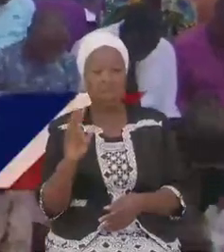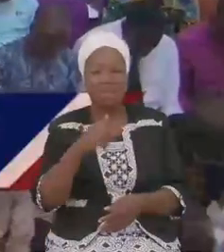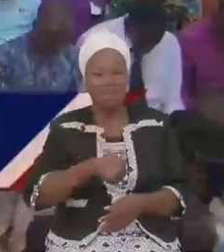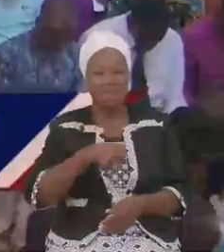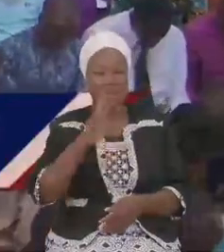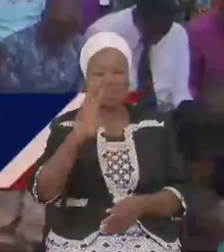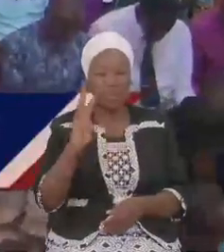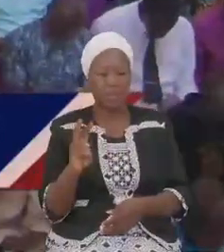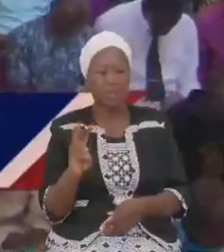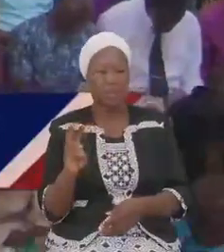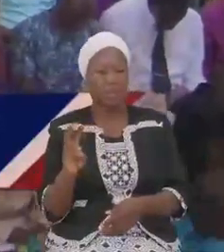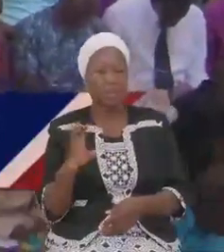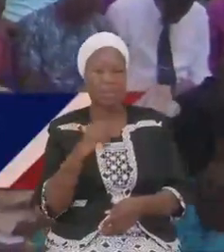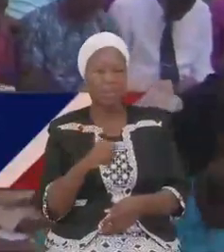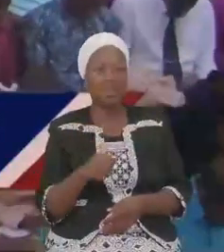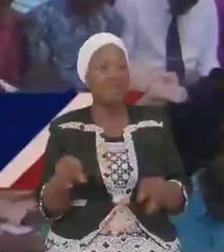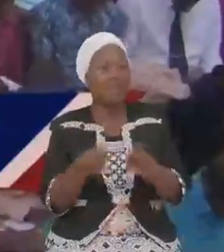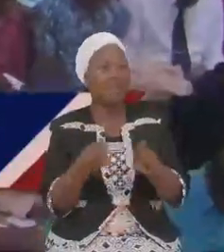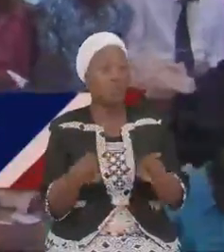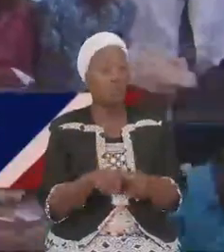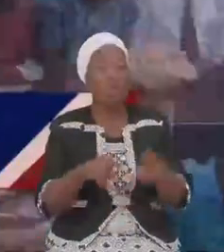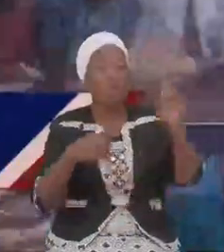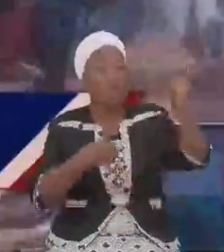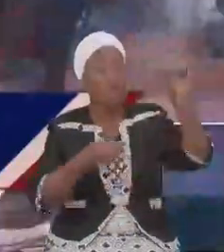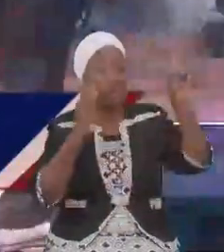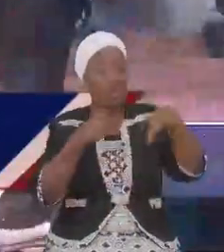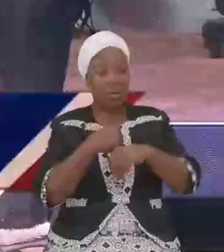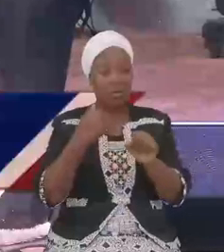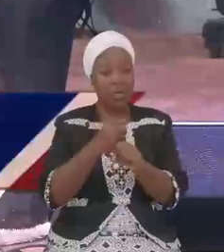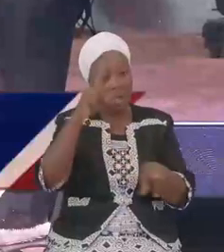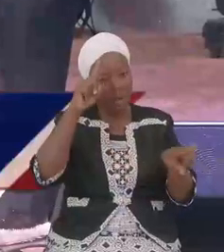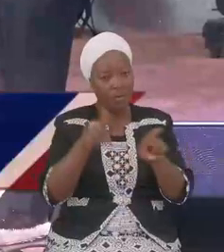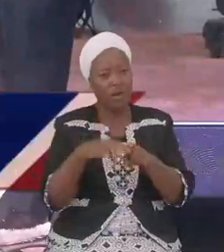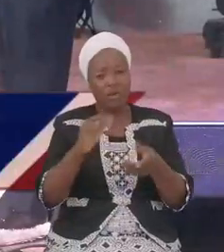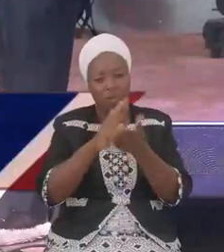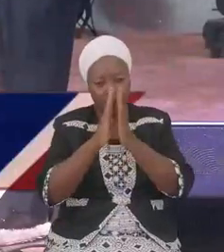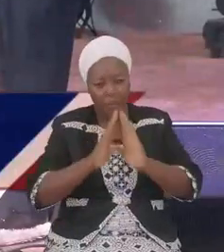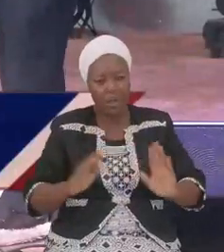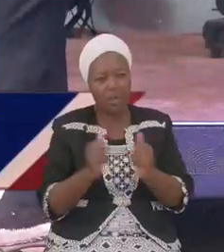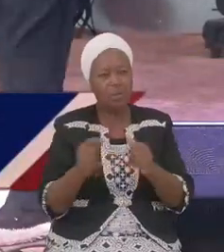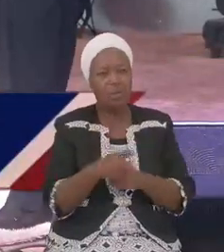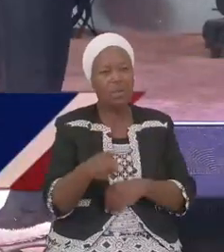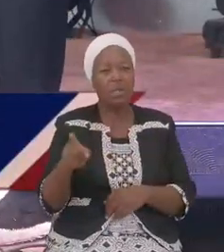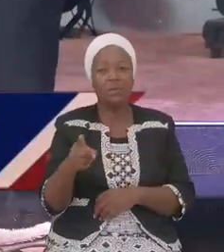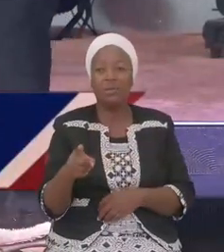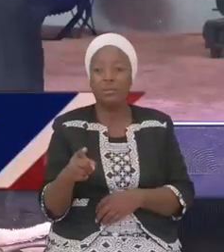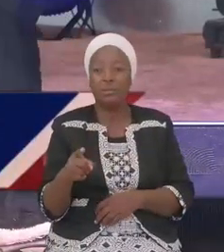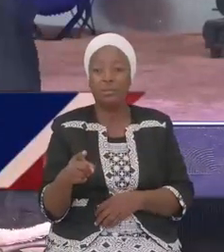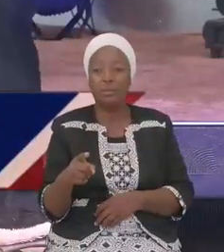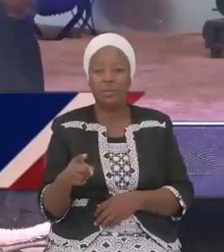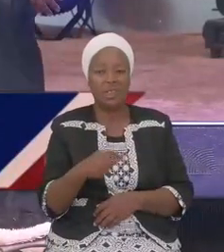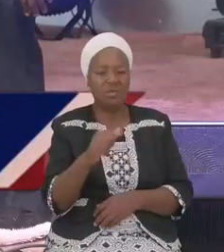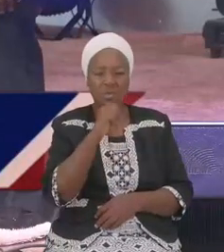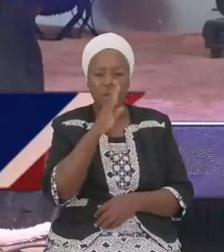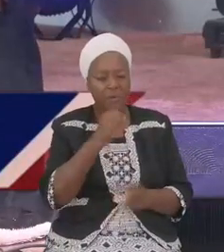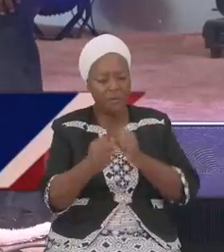Ézéchiel 37, verset 26 du moins. Je traiterai avec eux une alliance de paix. Ils ne vont